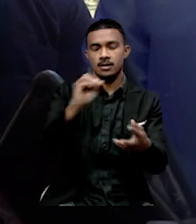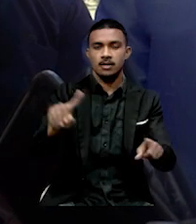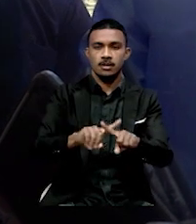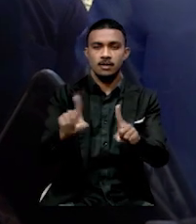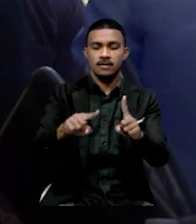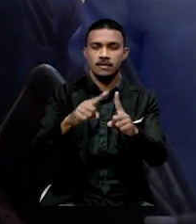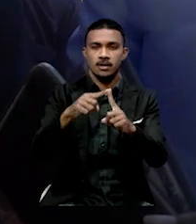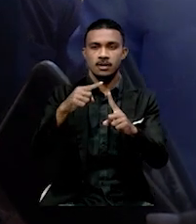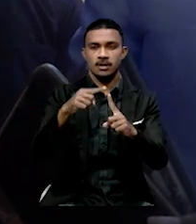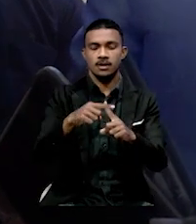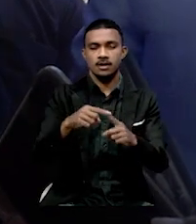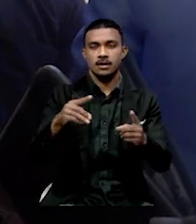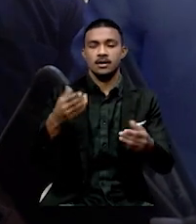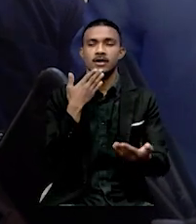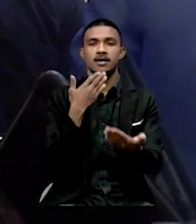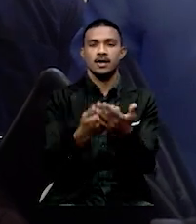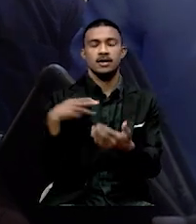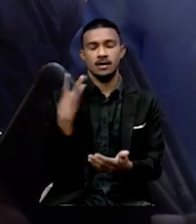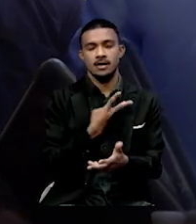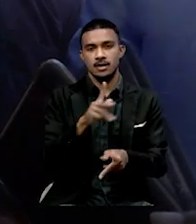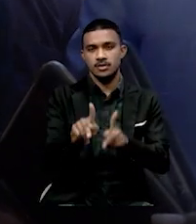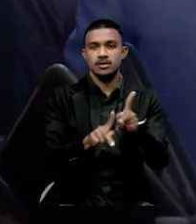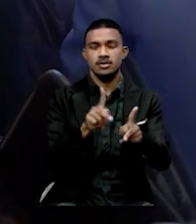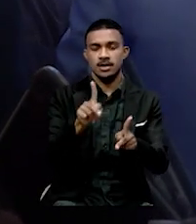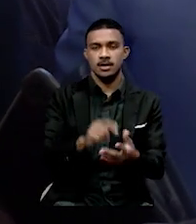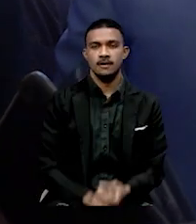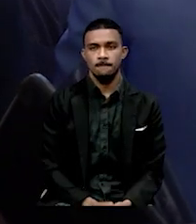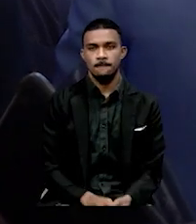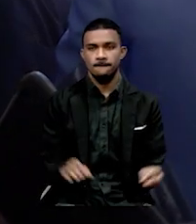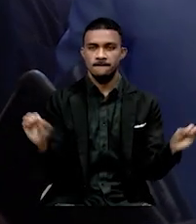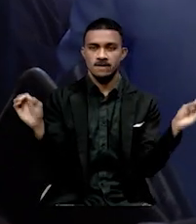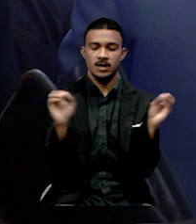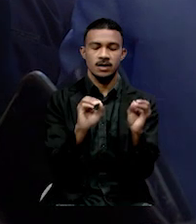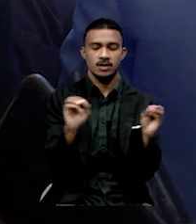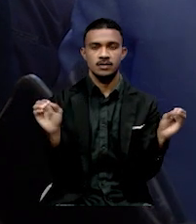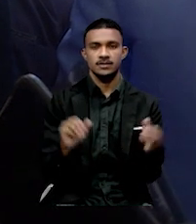quanto dia che c'è una società là di un